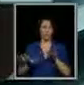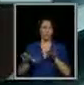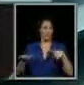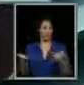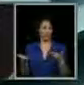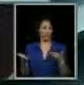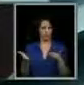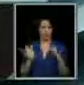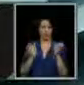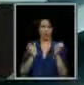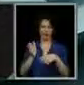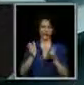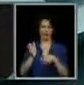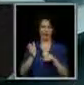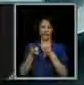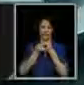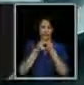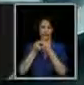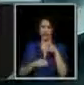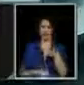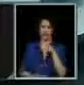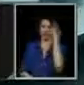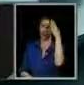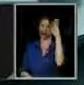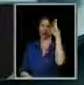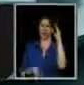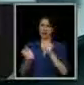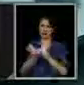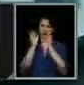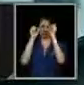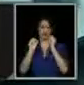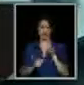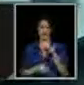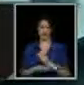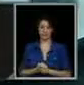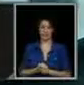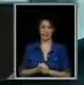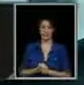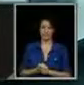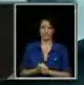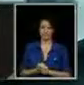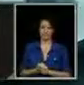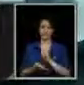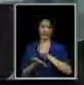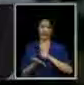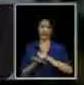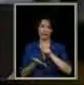רבים מהצרכים הבסיסיים ביותר שלהם. התחקיר של אנטוניה ימין וכתבתנו לענייני רווחה מאיה